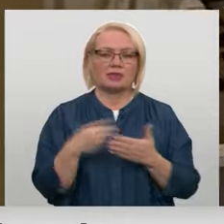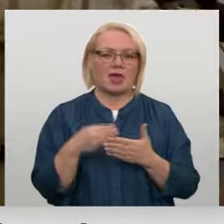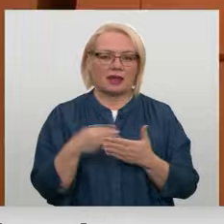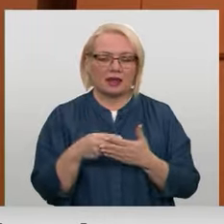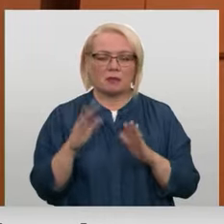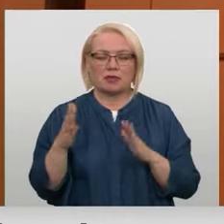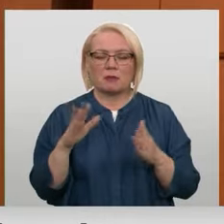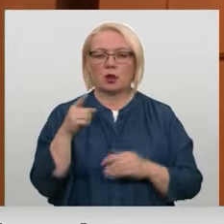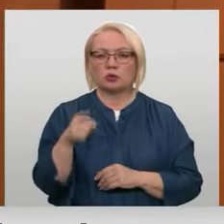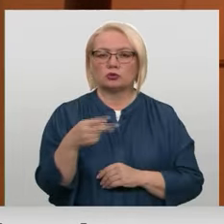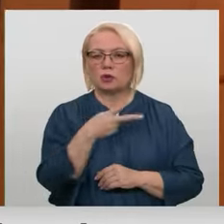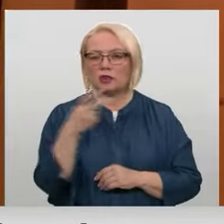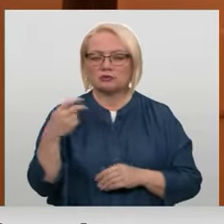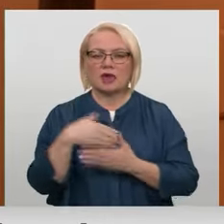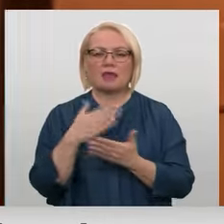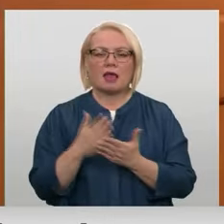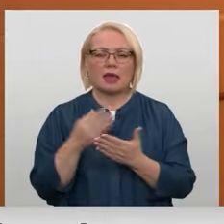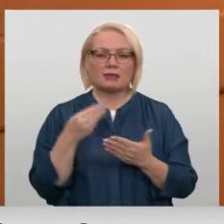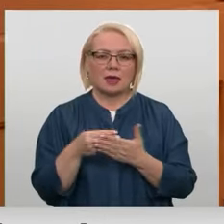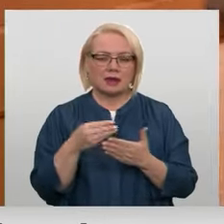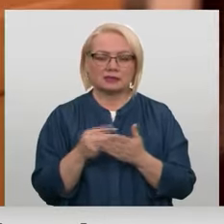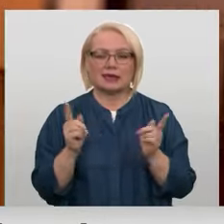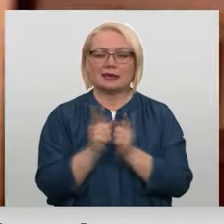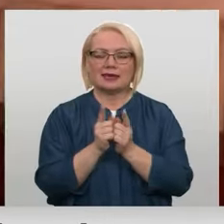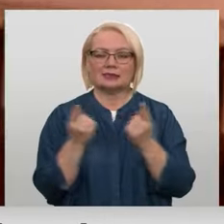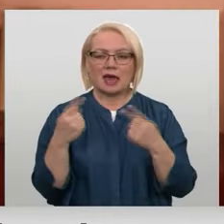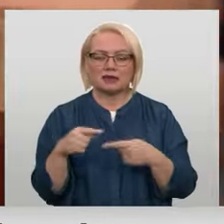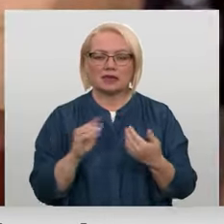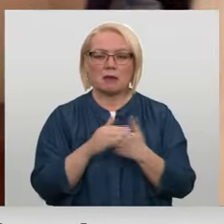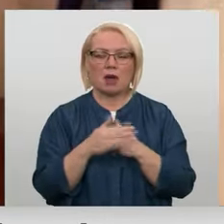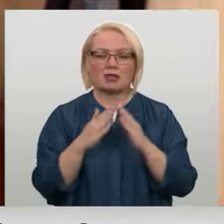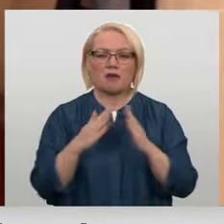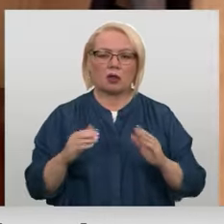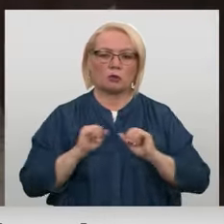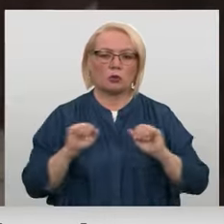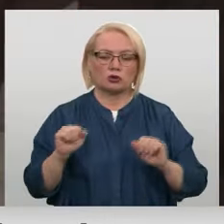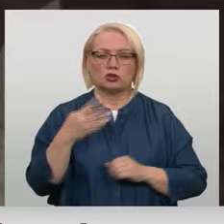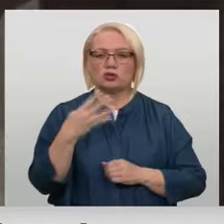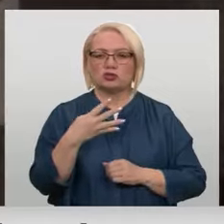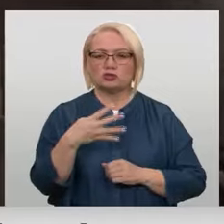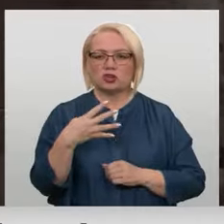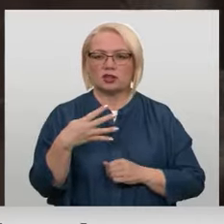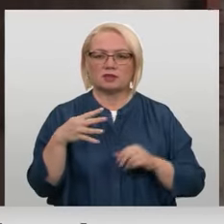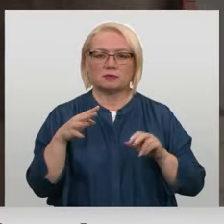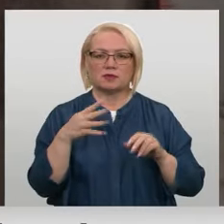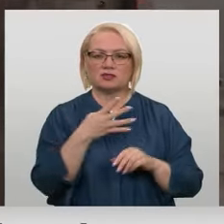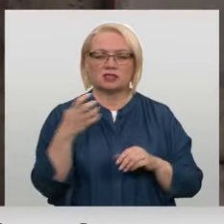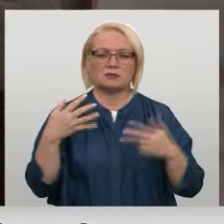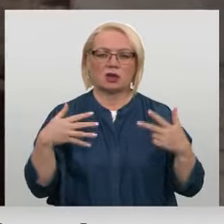aptuveni 1200 kā daļai derīgas, paredzot, ka īslaicīgi varētu patvērumu nodrošināt aptuveni 480 tūkstošiem valsts